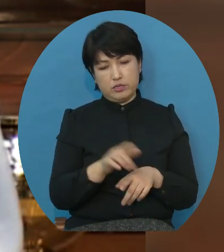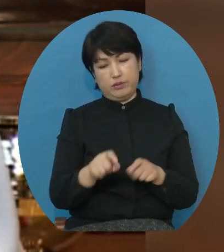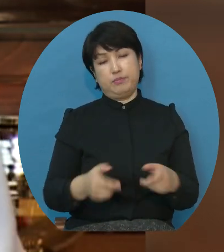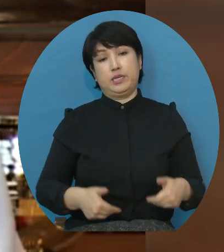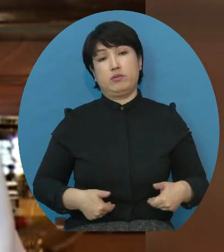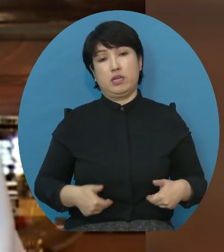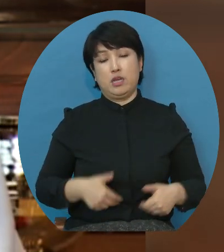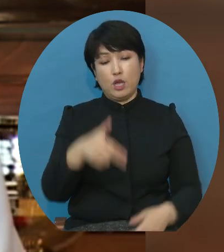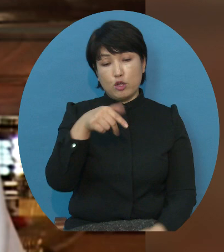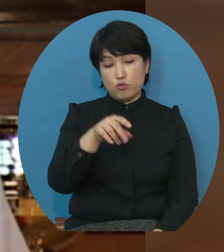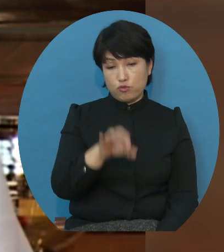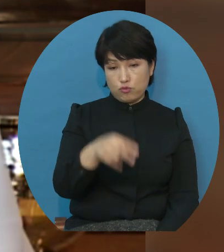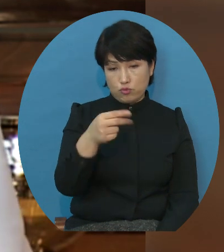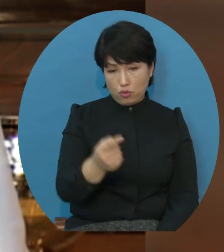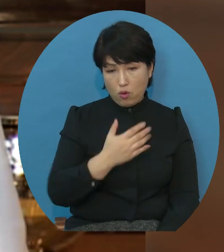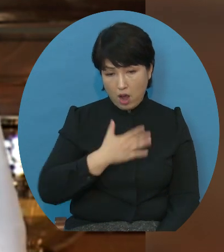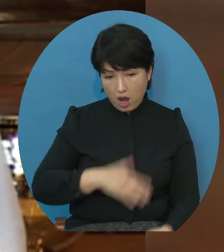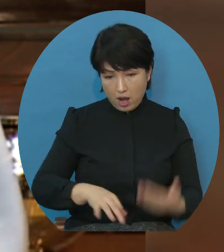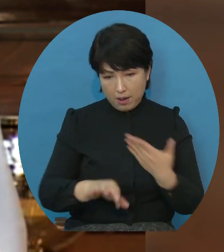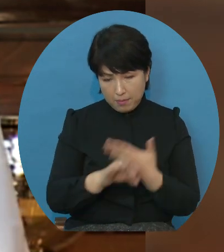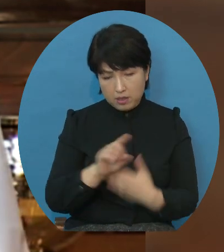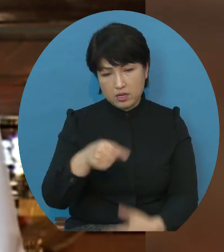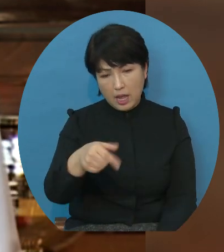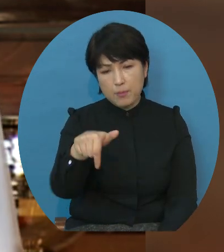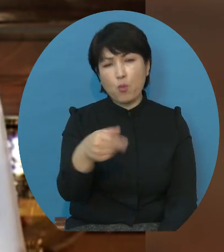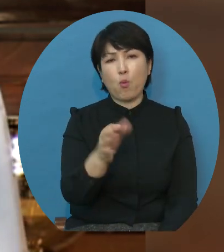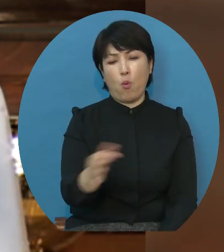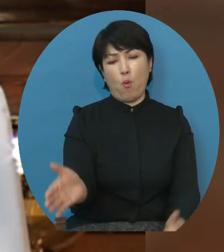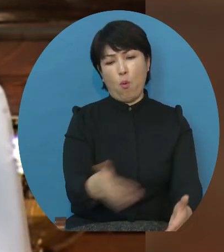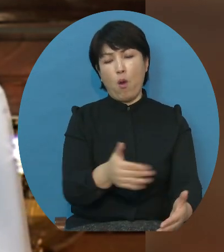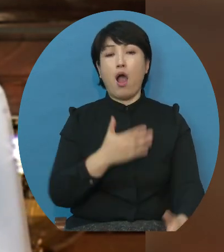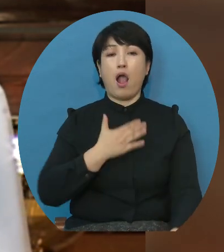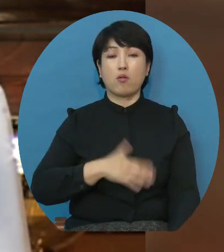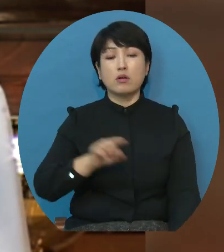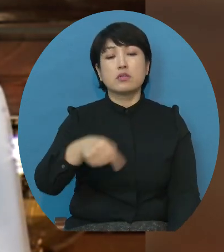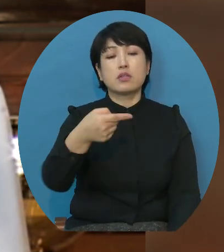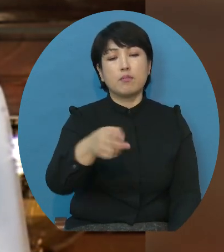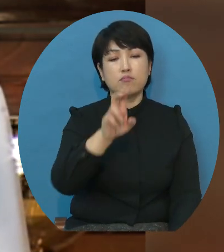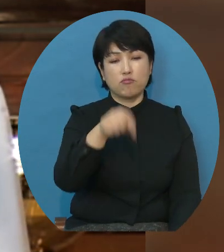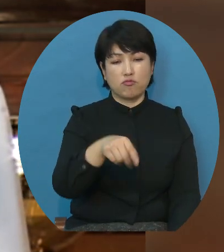중도를 알아야 곰을 할 수 있고 말할 수 있는거예요